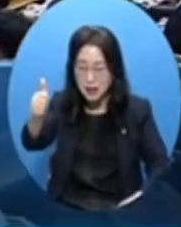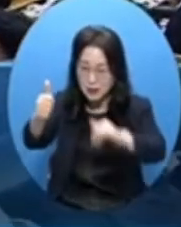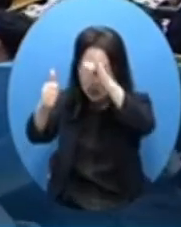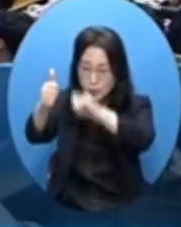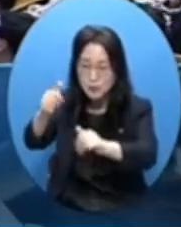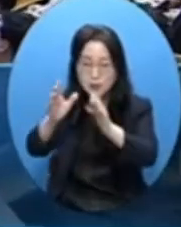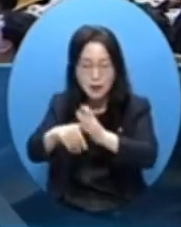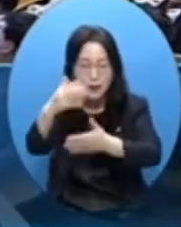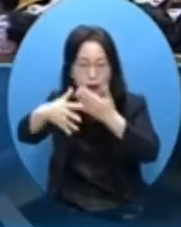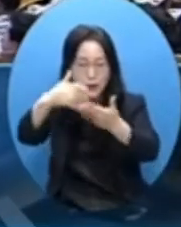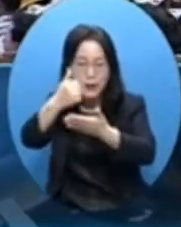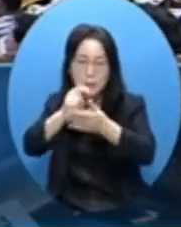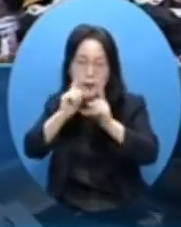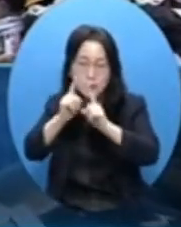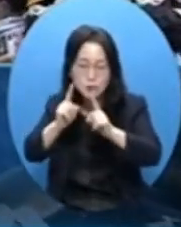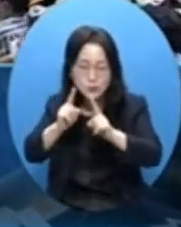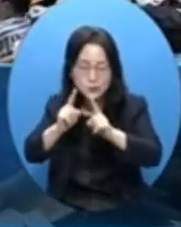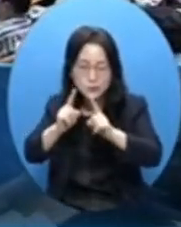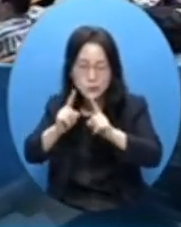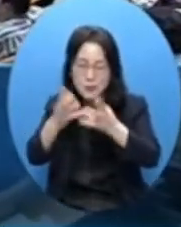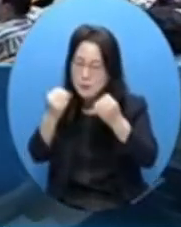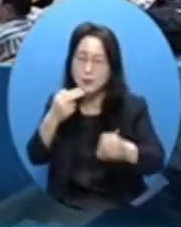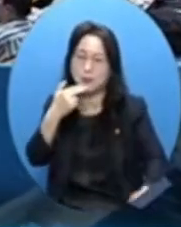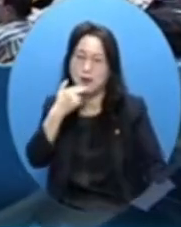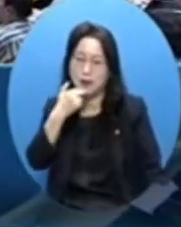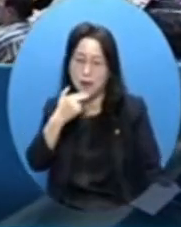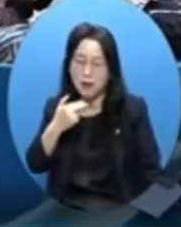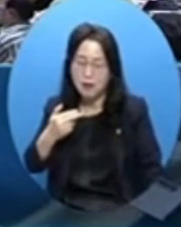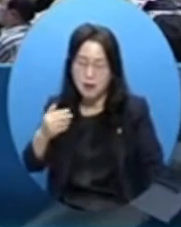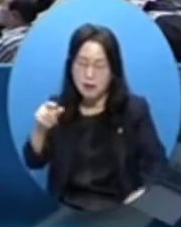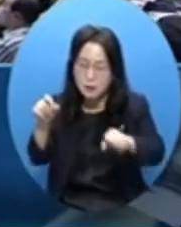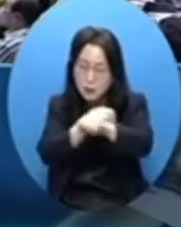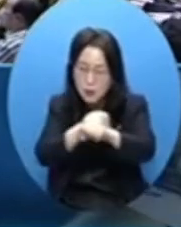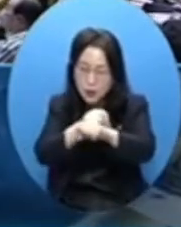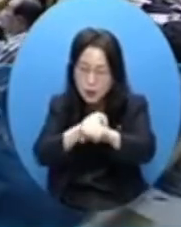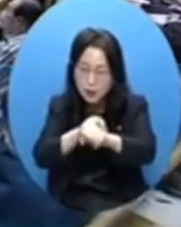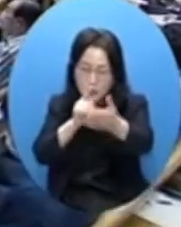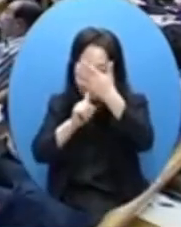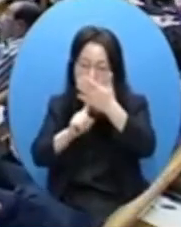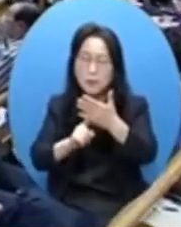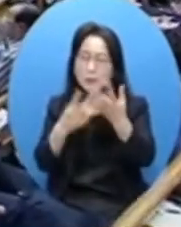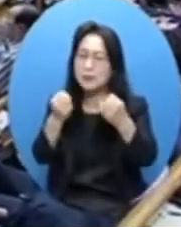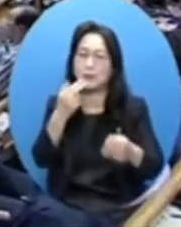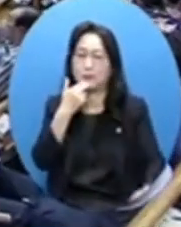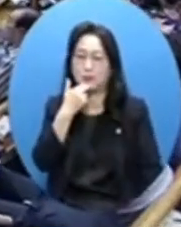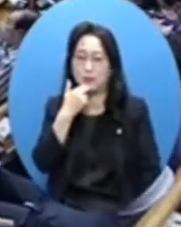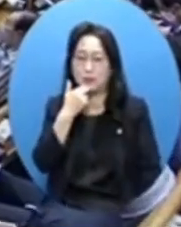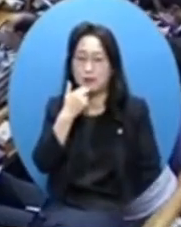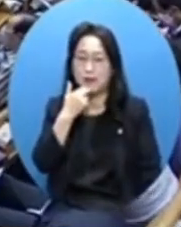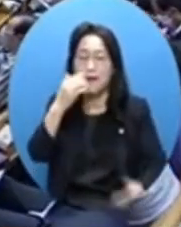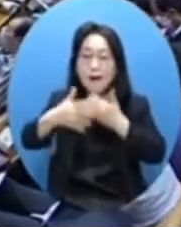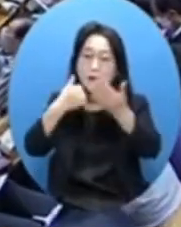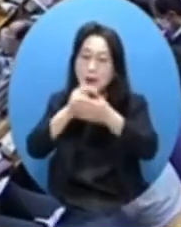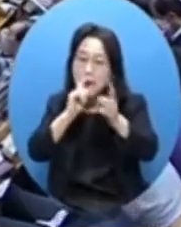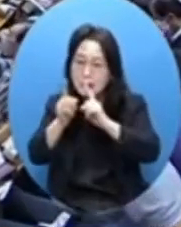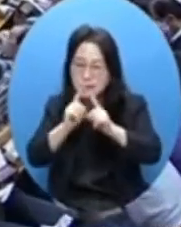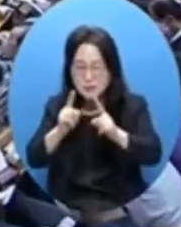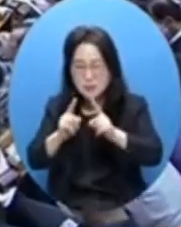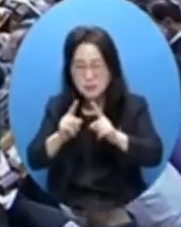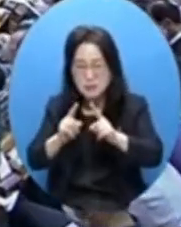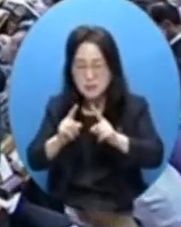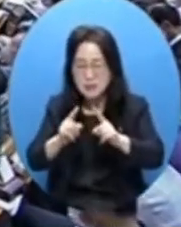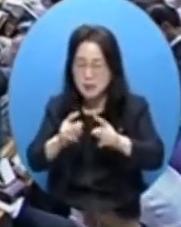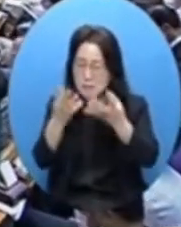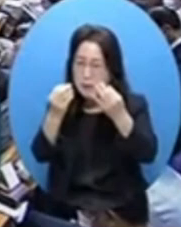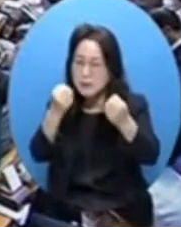말씀이 시 하여 이상이 흔히 보이지 않았다 라 하는 말씀이 시기하여 이상이 흔히 보이지